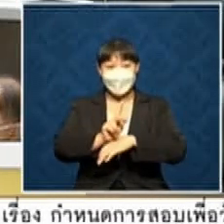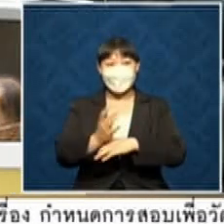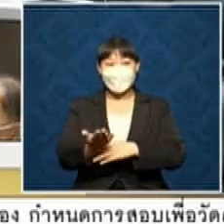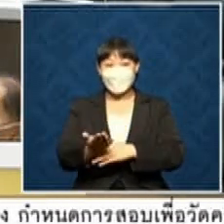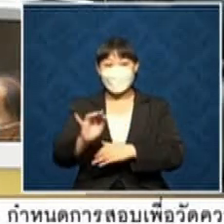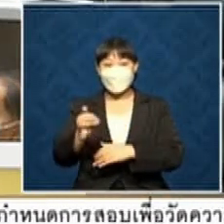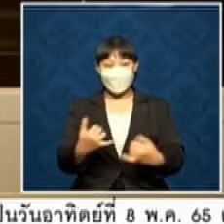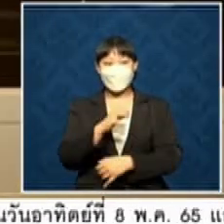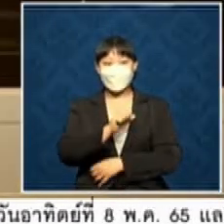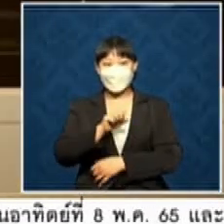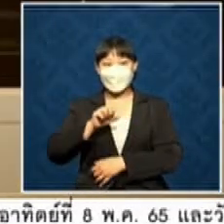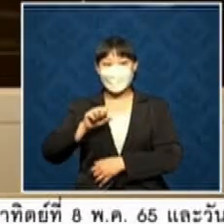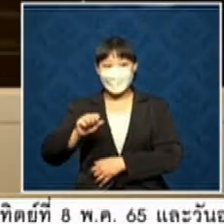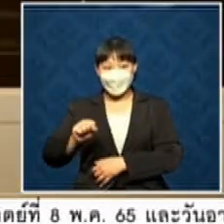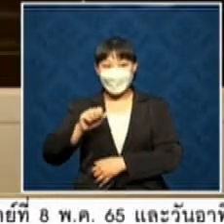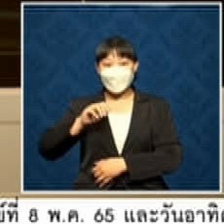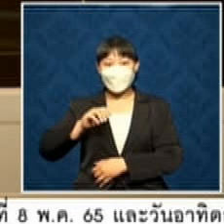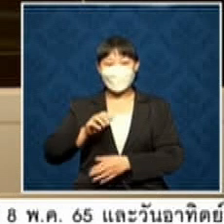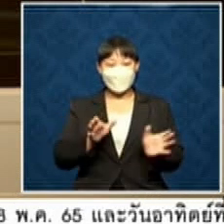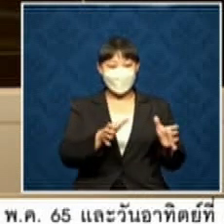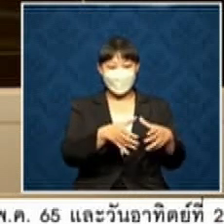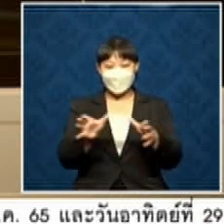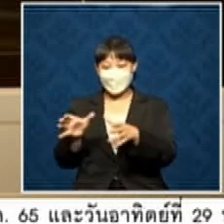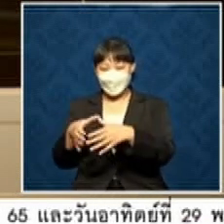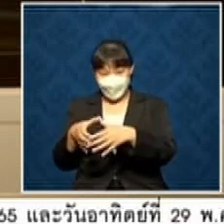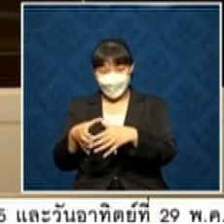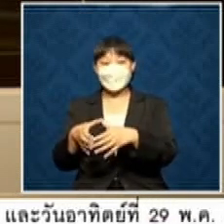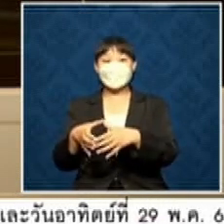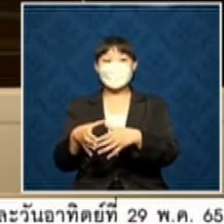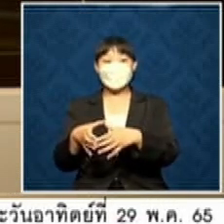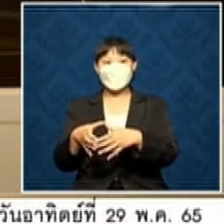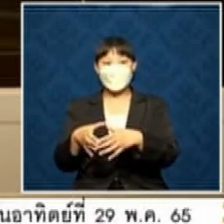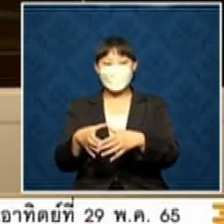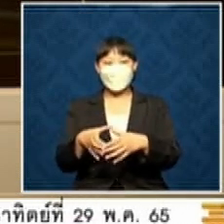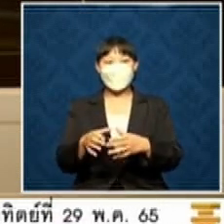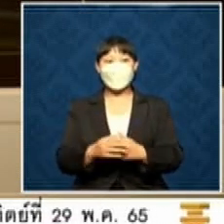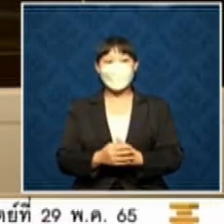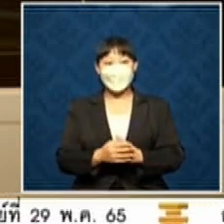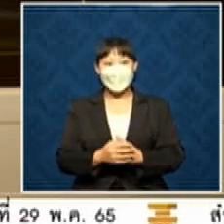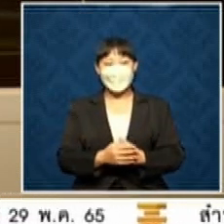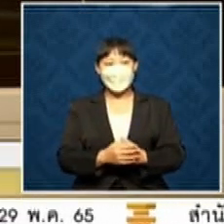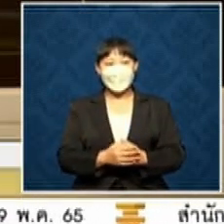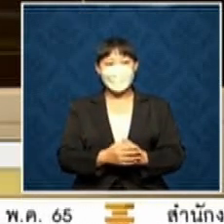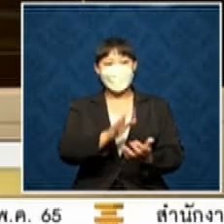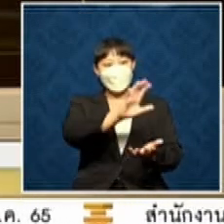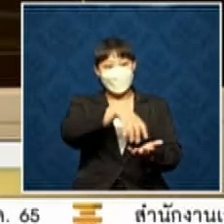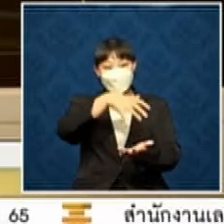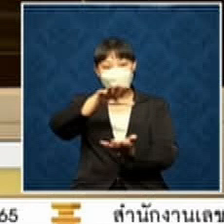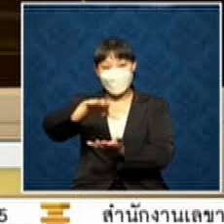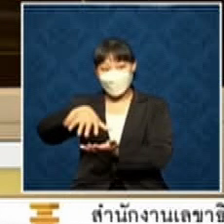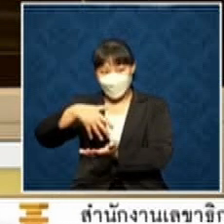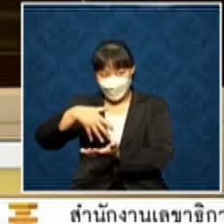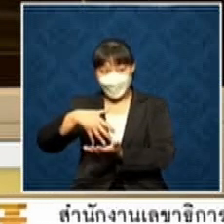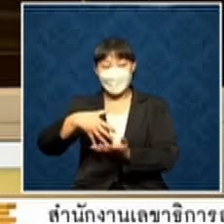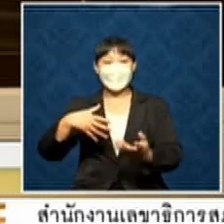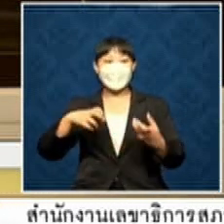หิ้วไปสักหน่อยคนหนึ่งยังดีใช่ไหมหรือช่วยกันประคองคนละคนออกมา ประคองตัวเองออกมาตอนนั้นก็แย่แล้ว แขนขาก็ยังไม่มีร่างกายอะไรนี ่เอา